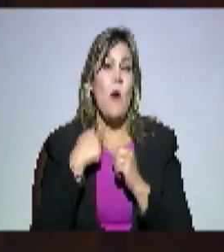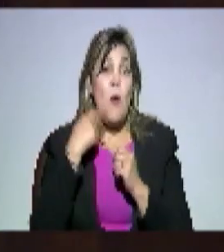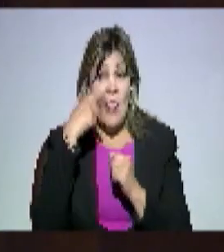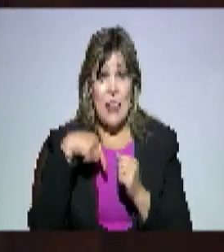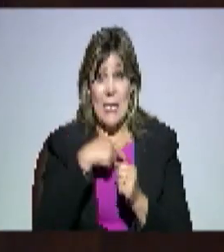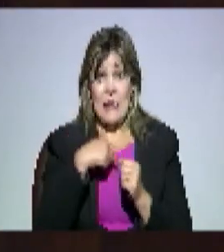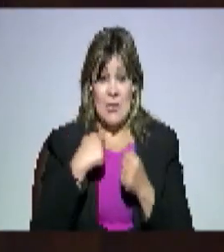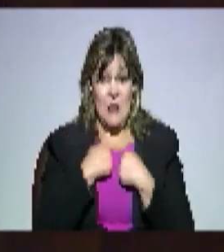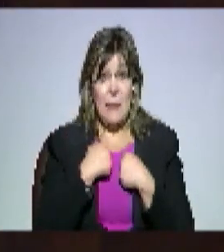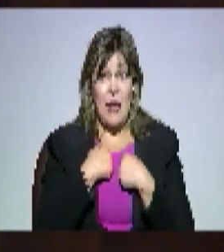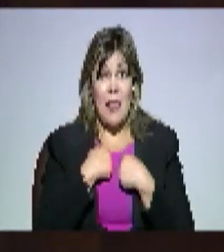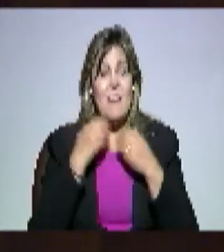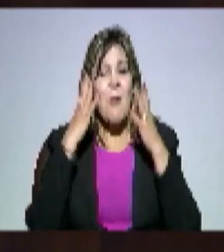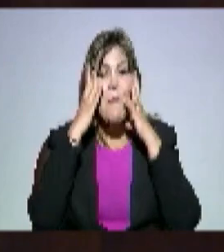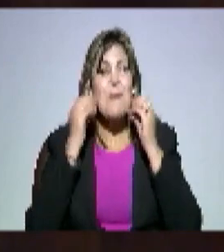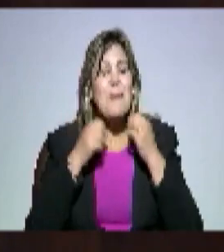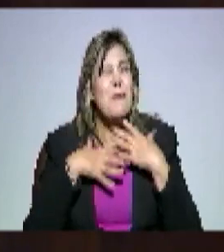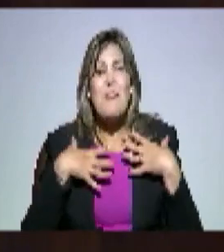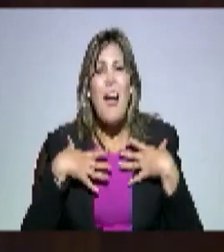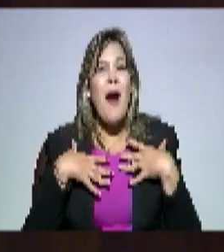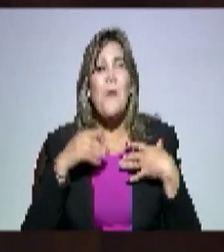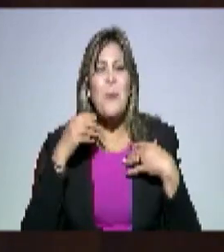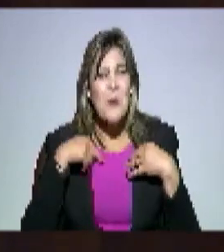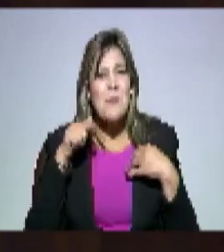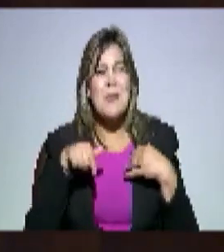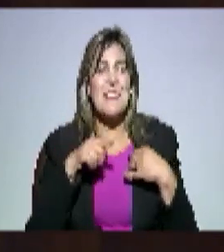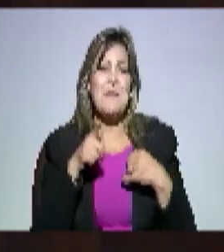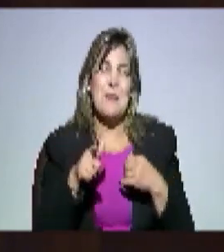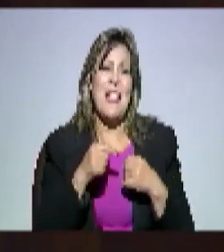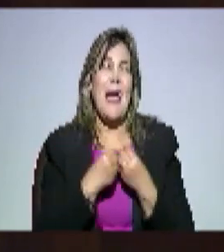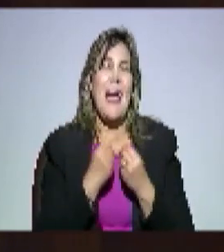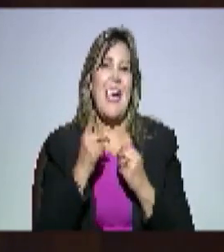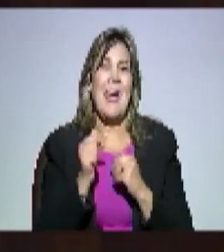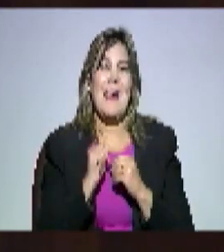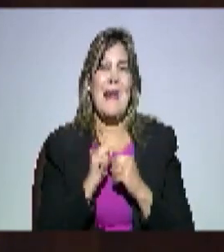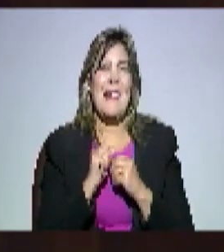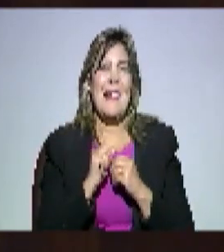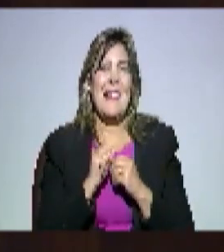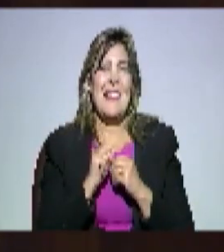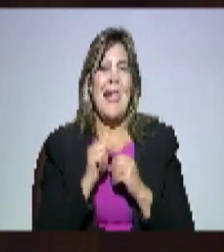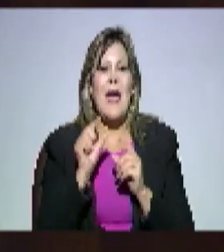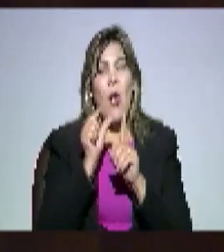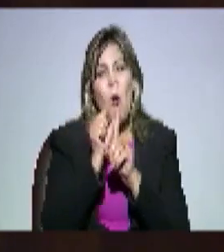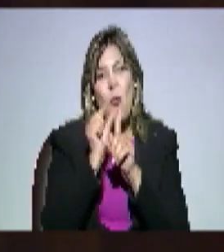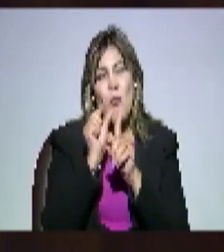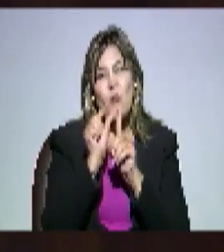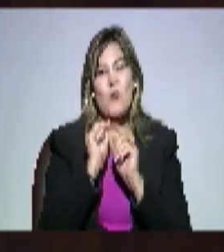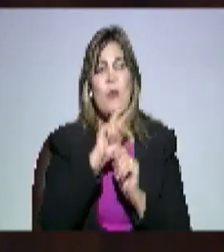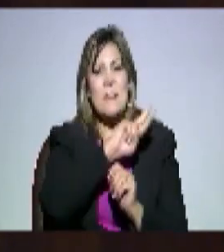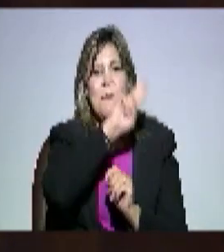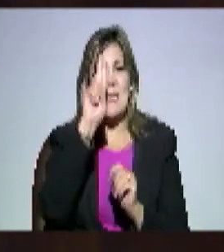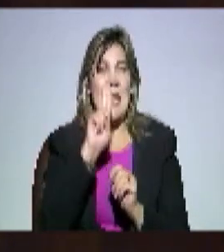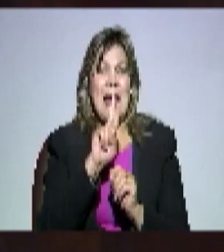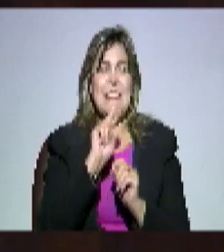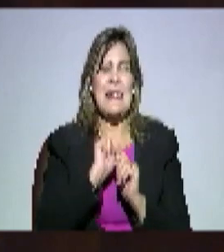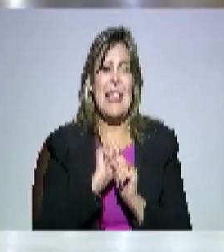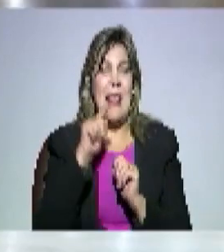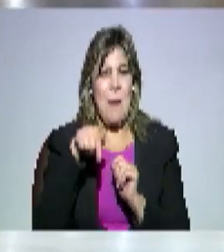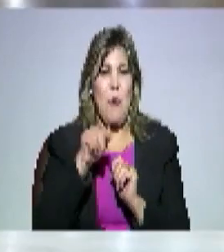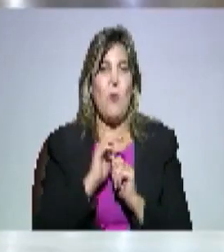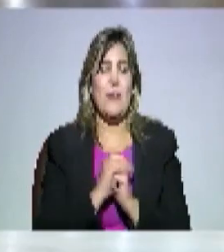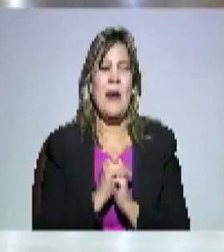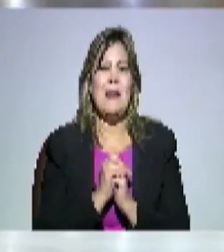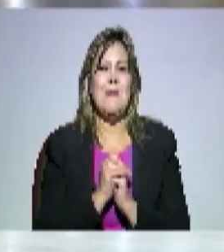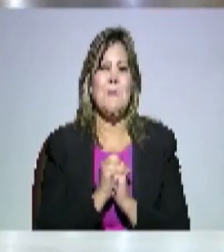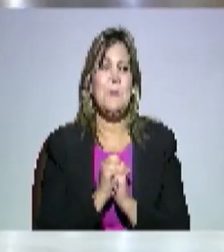كنيستنا بتفرح وتتمتع بيه استاذن حضراتكم ناخد جزء من الاسئله اللي